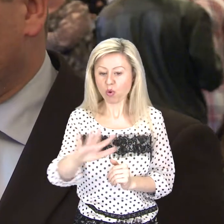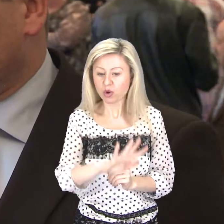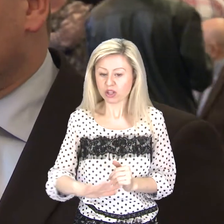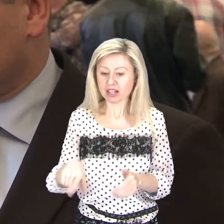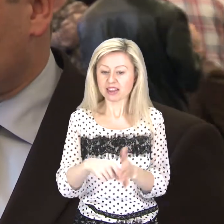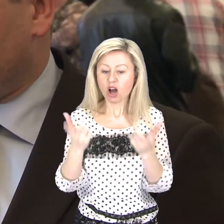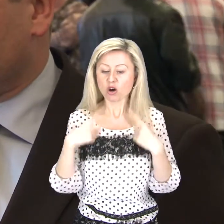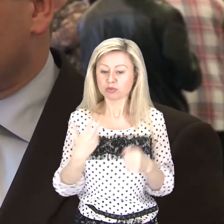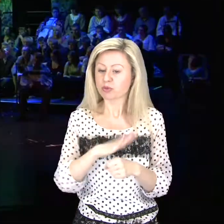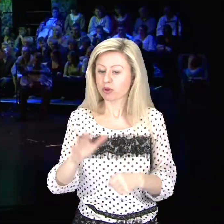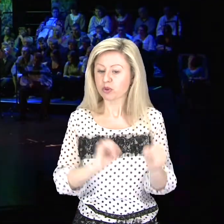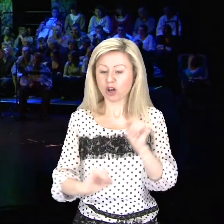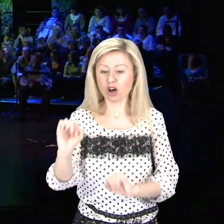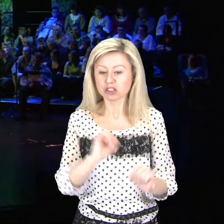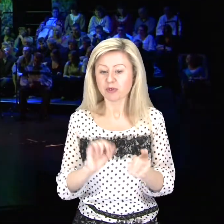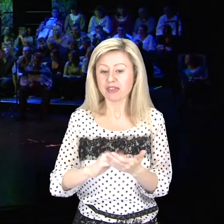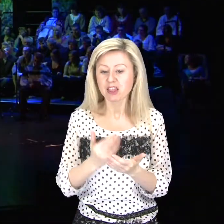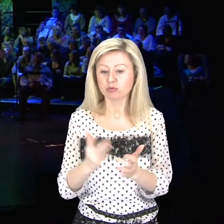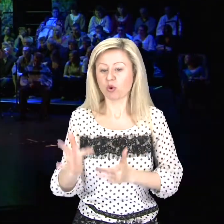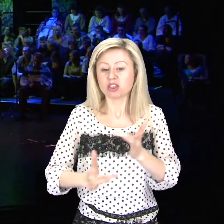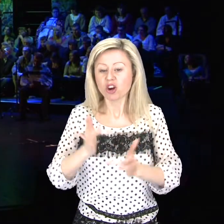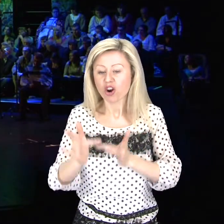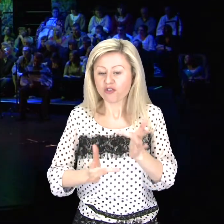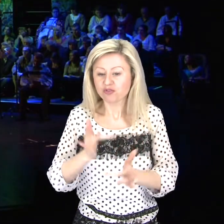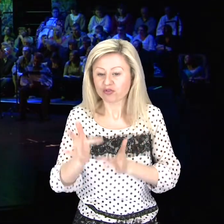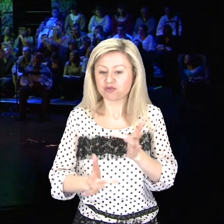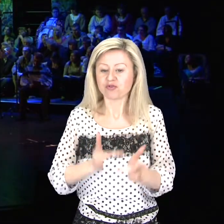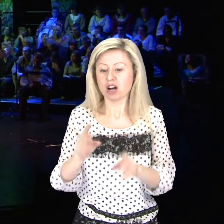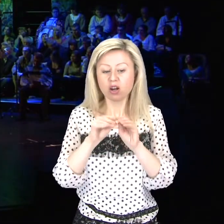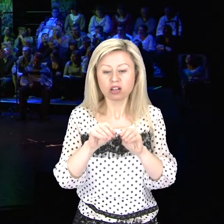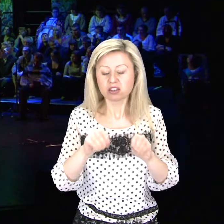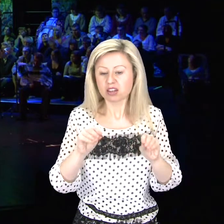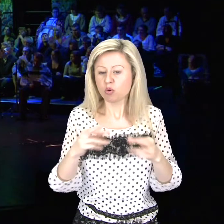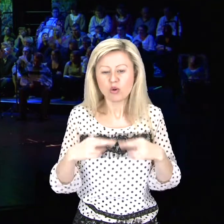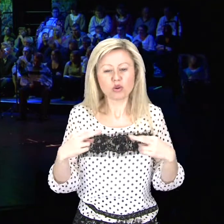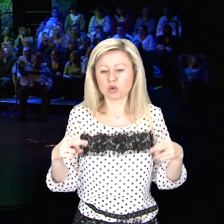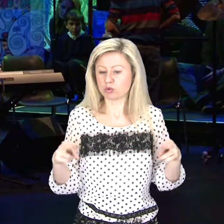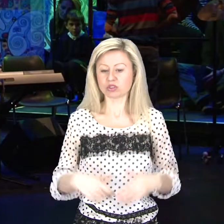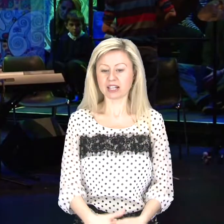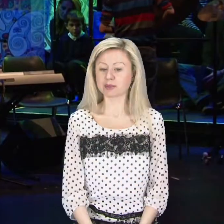osób niepełnosprawnych. To jest zakup rowerów, to jest galerion, działalność edukacyjna.